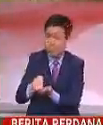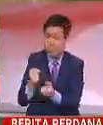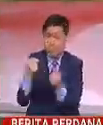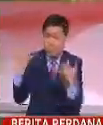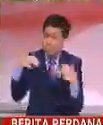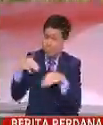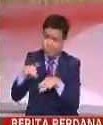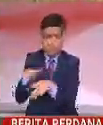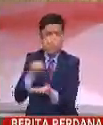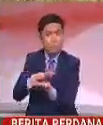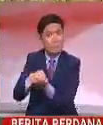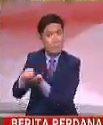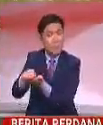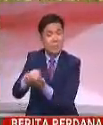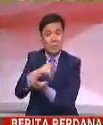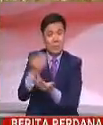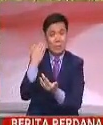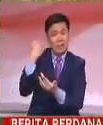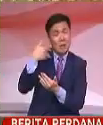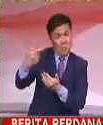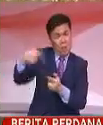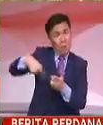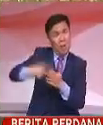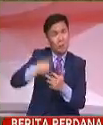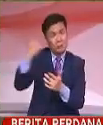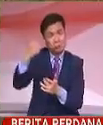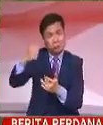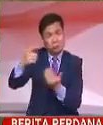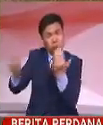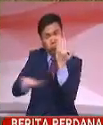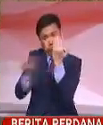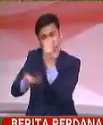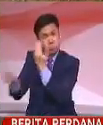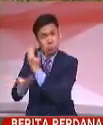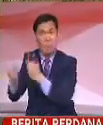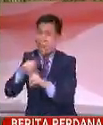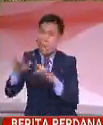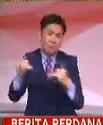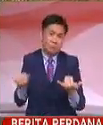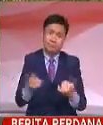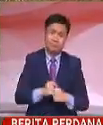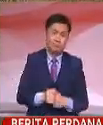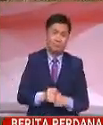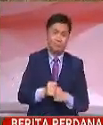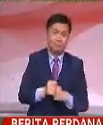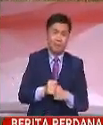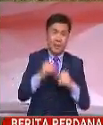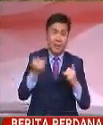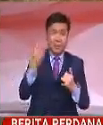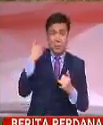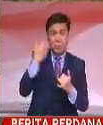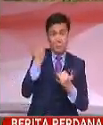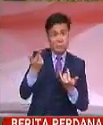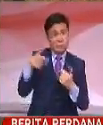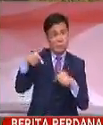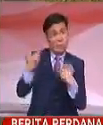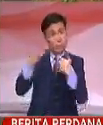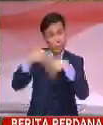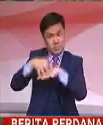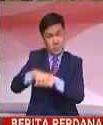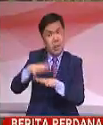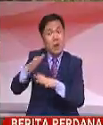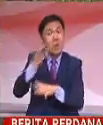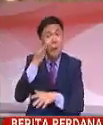hasil 500 tan metrik pada Mac tahun ini. Tahun lalu, kawasan pembangunan pertanian bersepadu sudah pun membantu